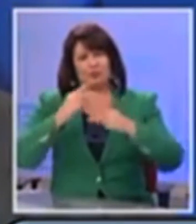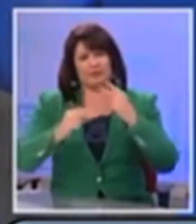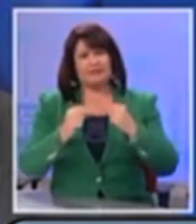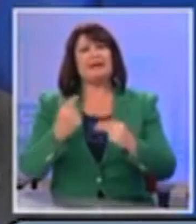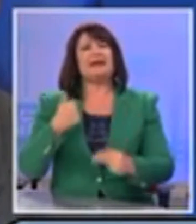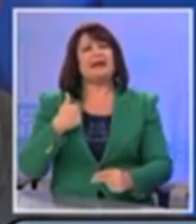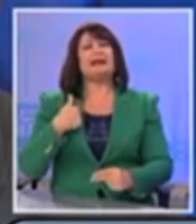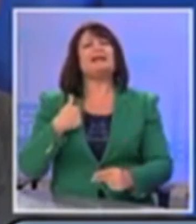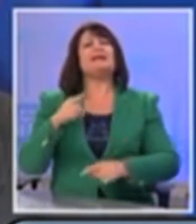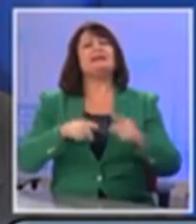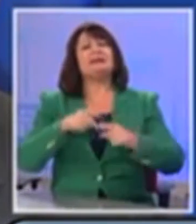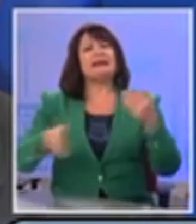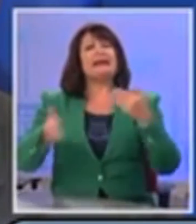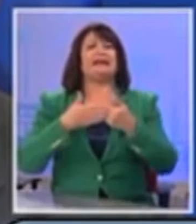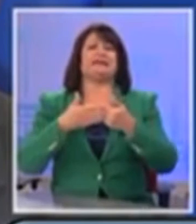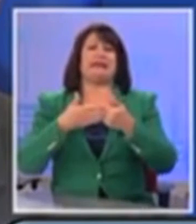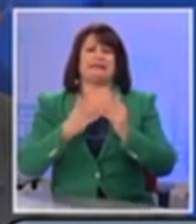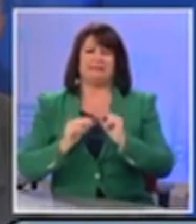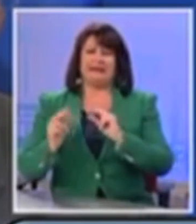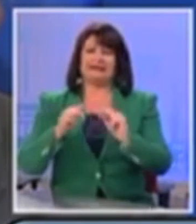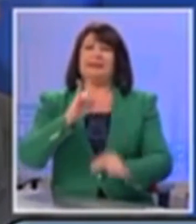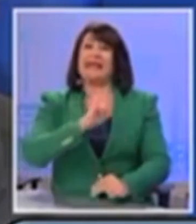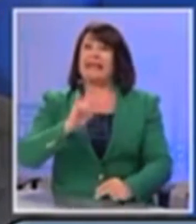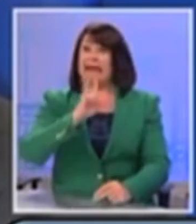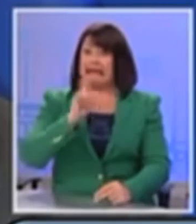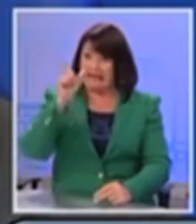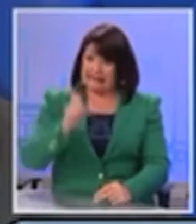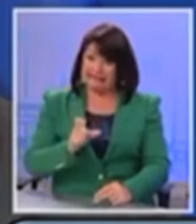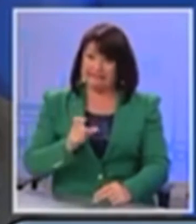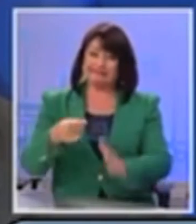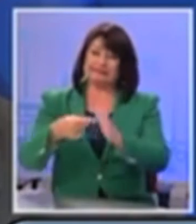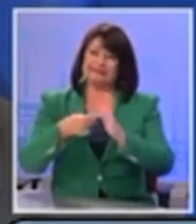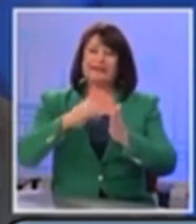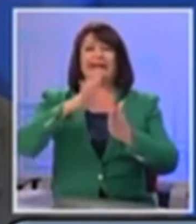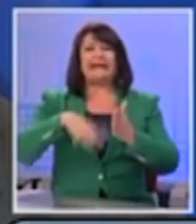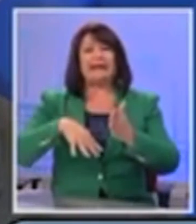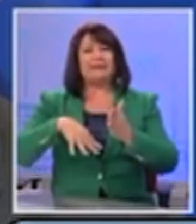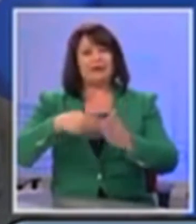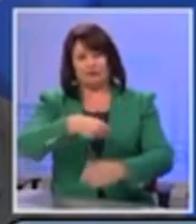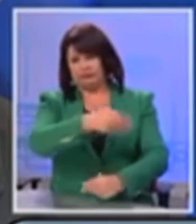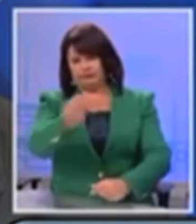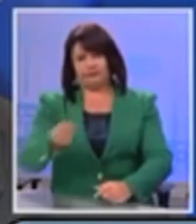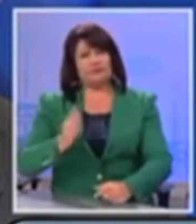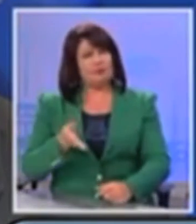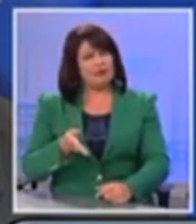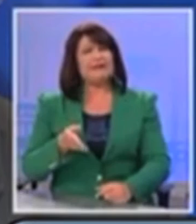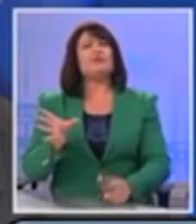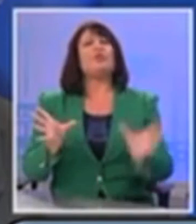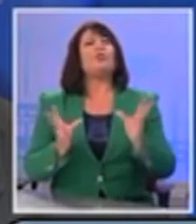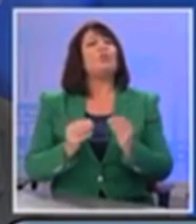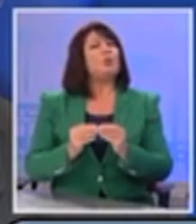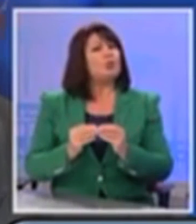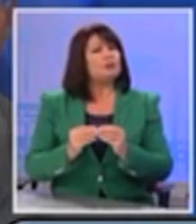présente Ilias, et qui est à votre disposition, et qui porte sur une